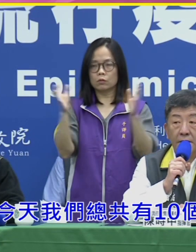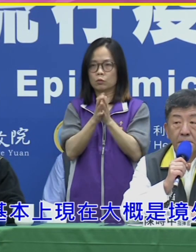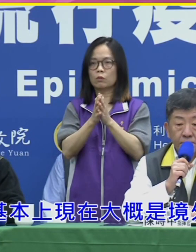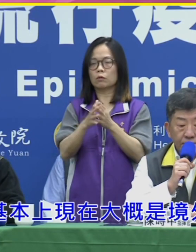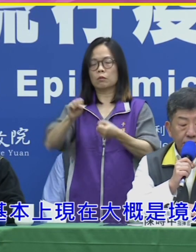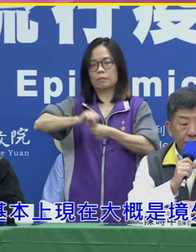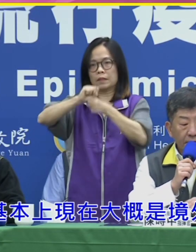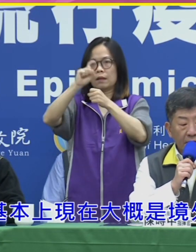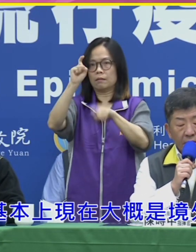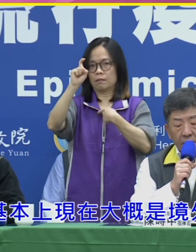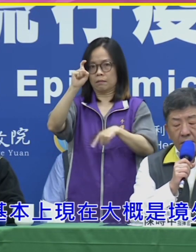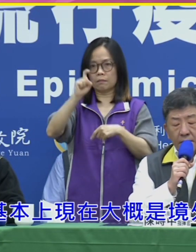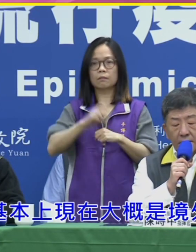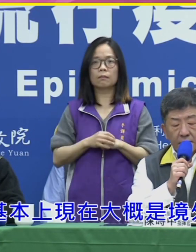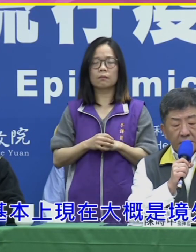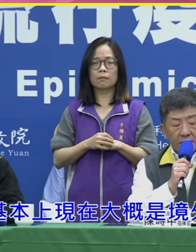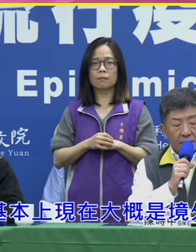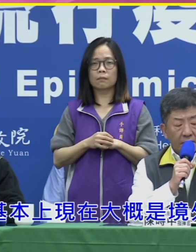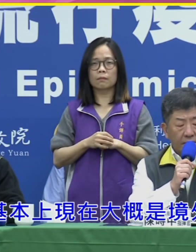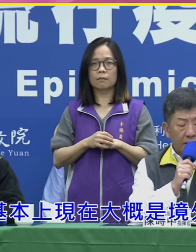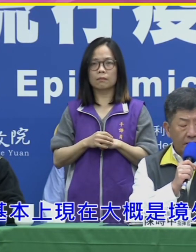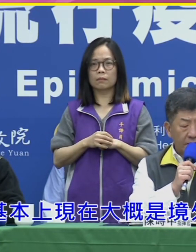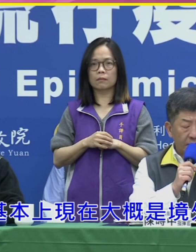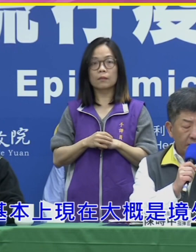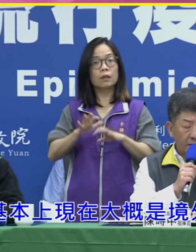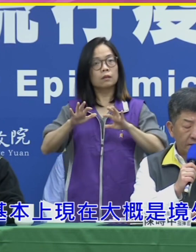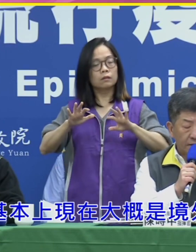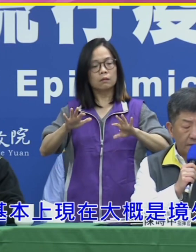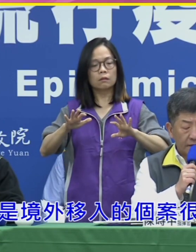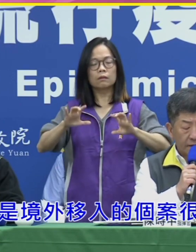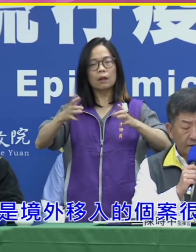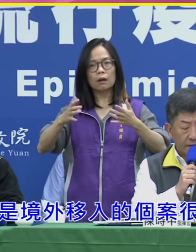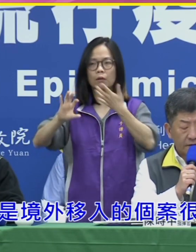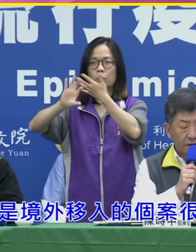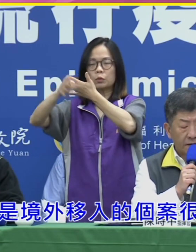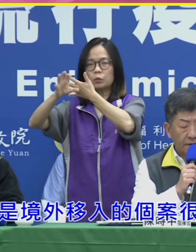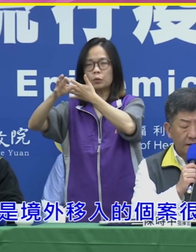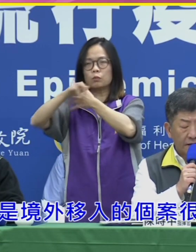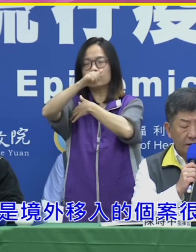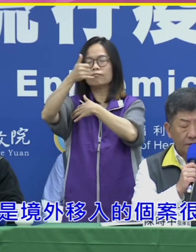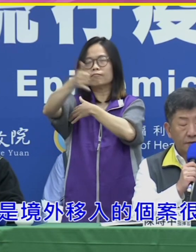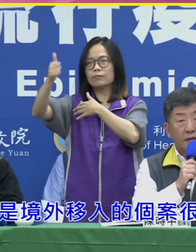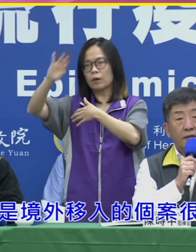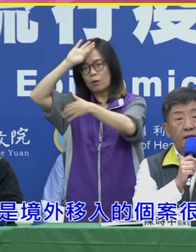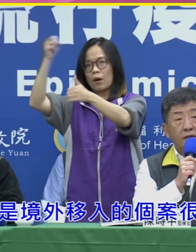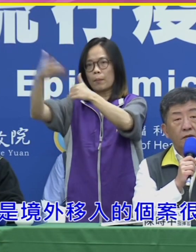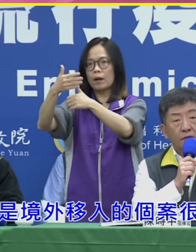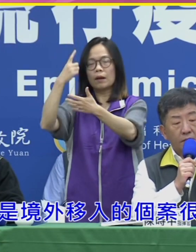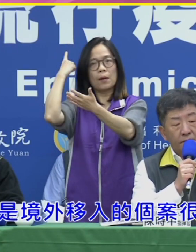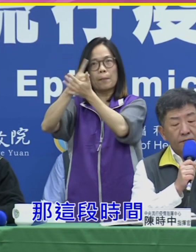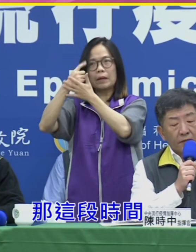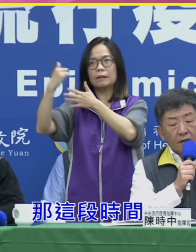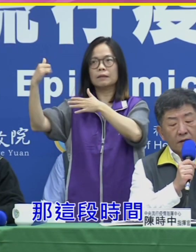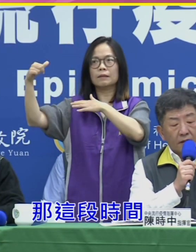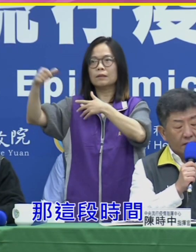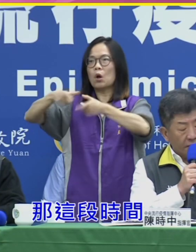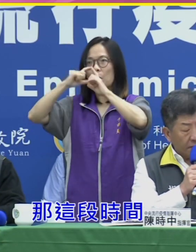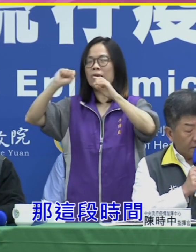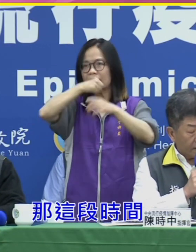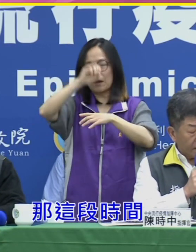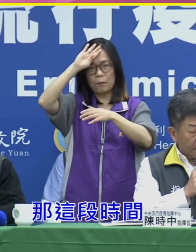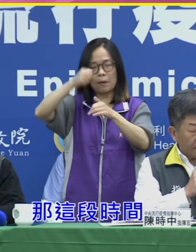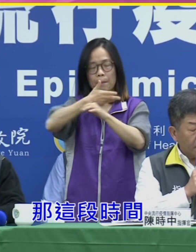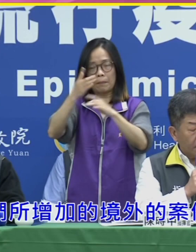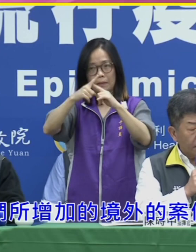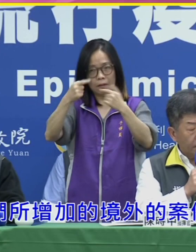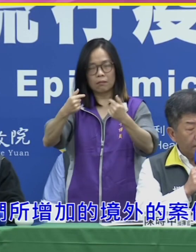自我健康管理的那个习惯。现在大家都戴口罩，大家都勤洗手了，所以我相信后面可能不会像之前破口那么严重，